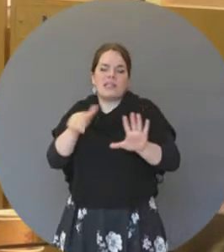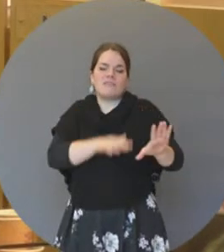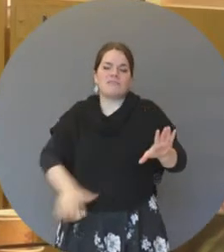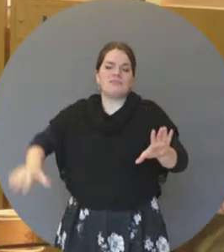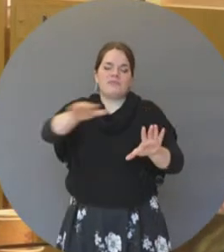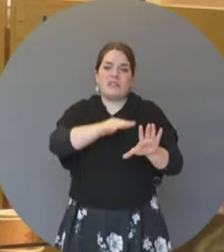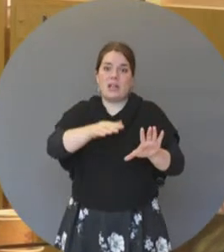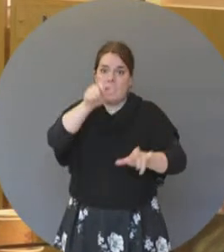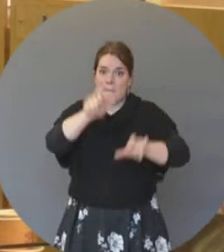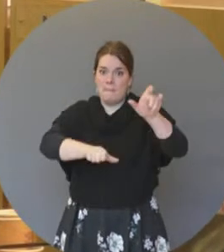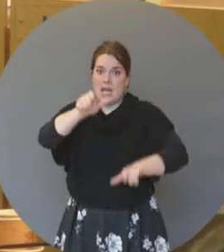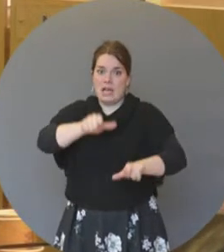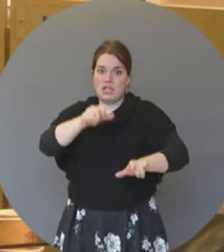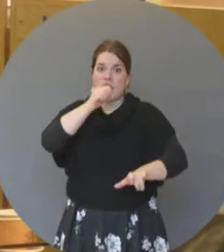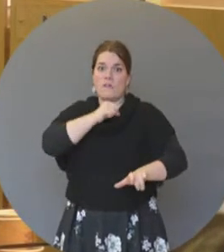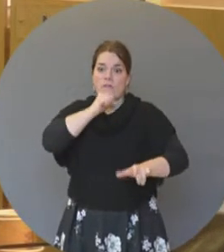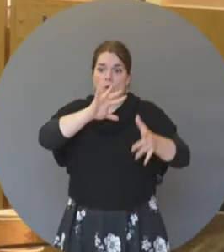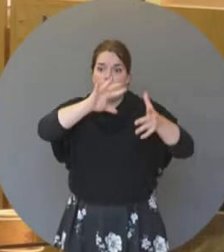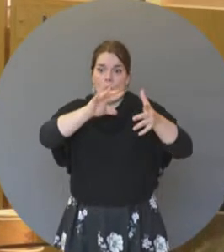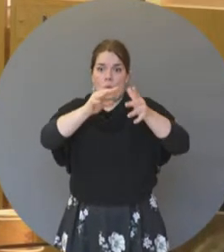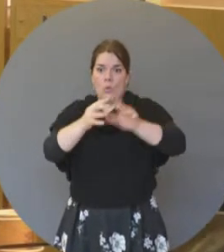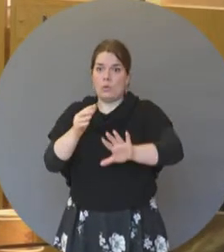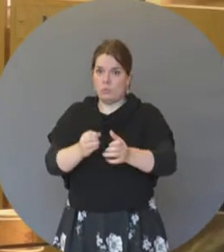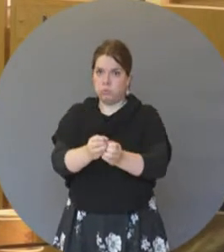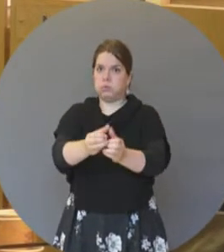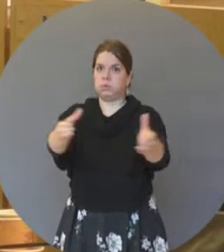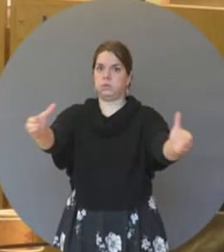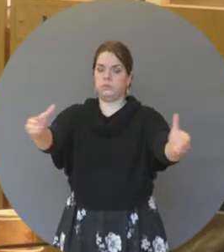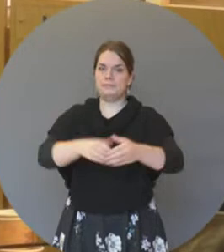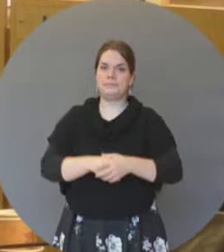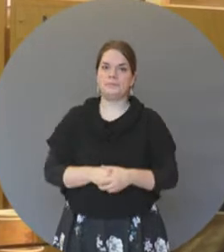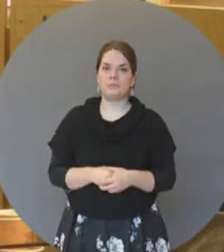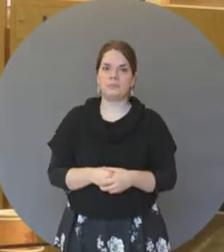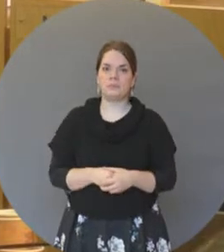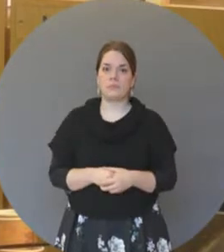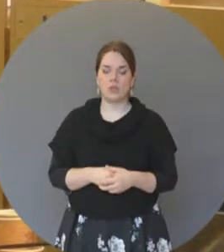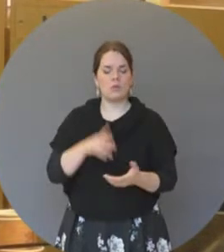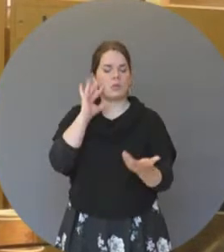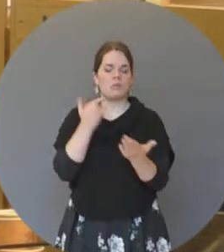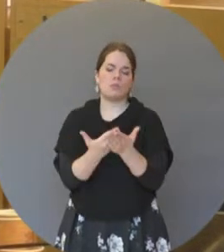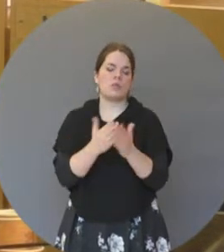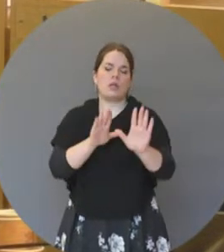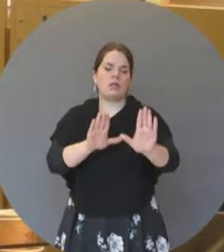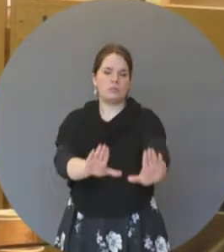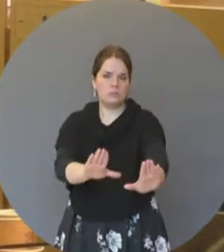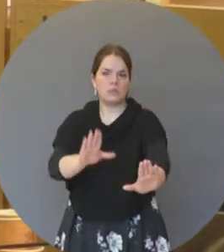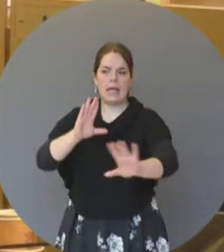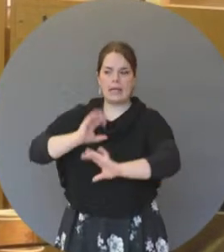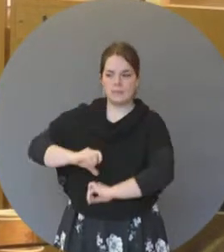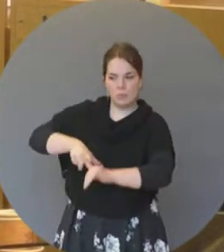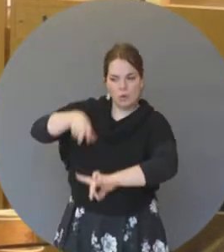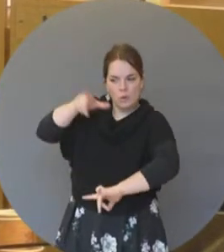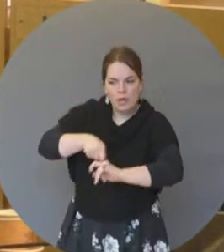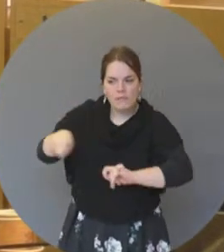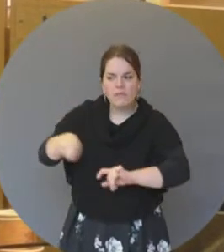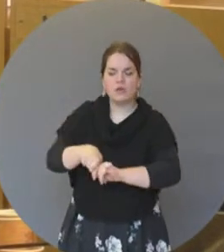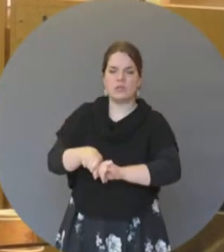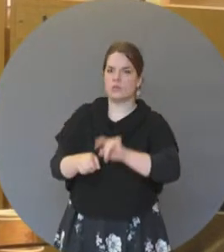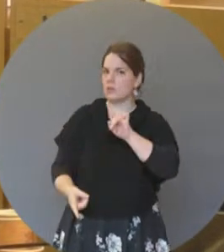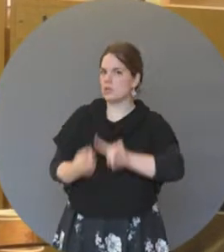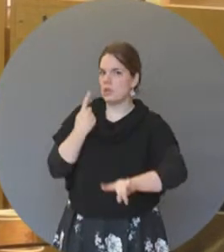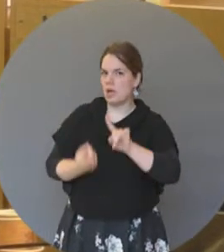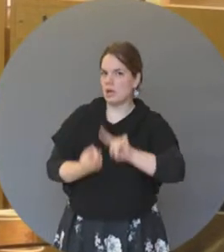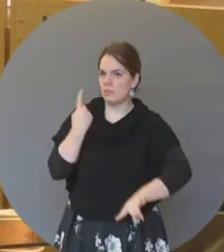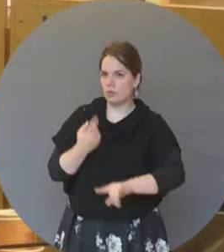attendre pour permettre d'apporter des réponses attendre pour évaluer les expérimentations au four puisque nous avons d'ores et déjà